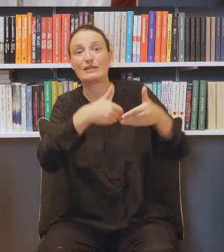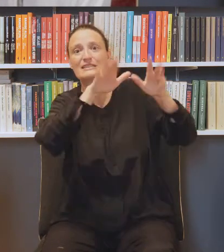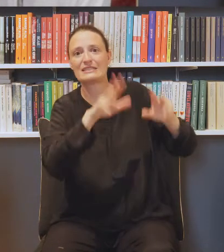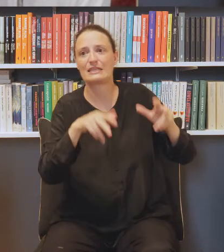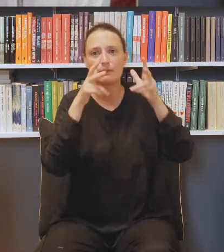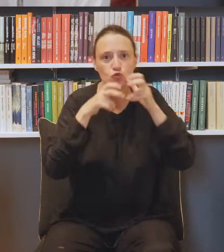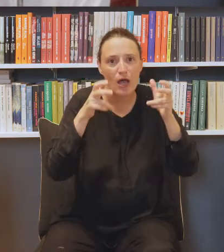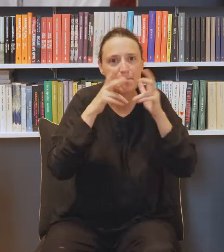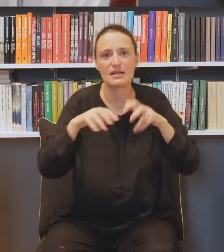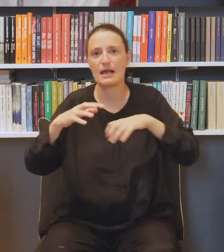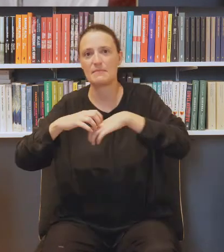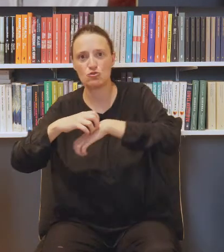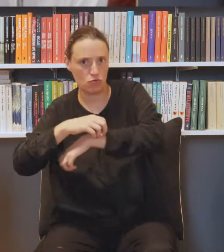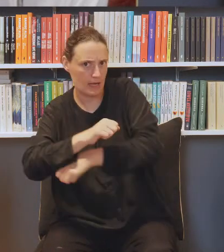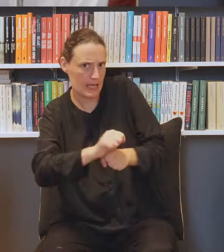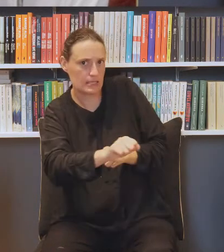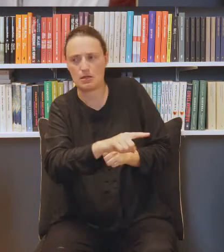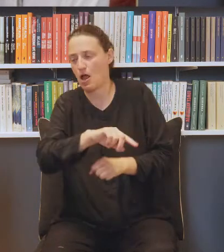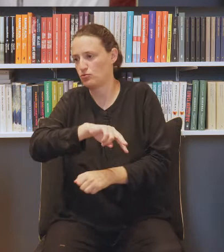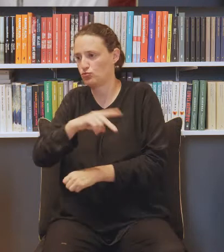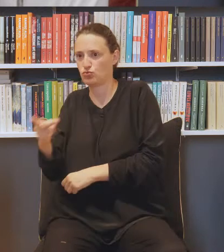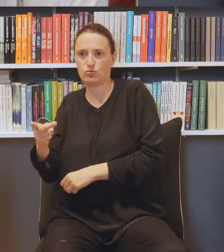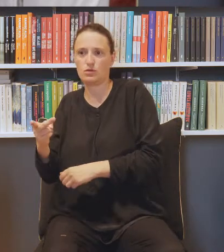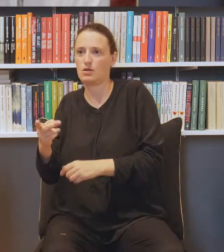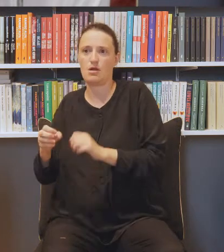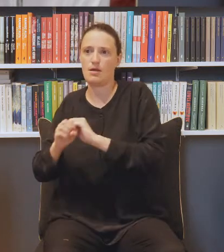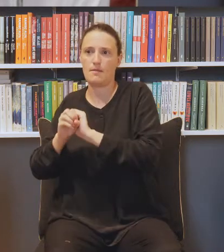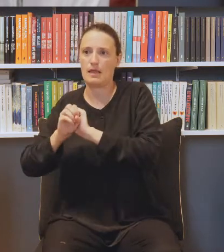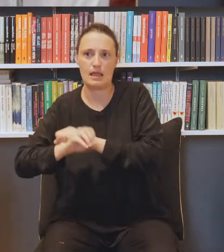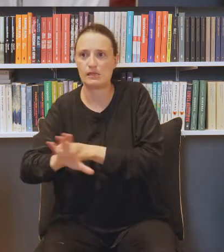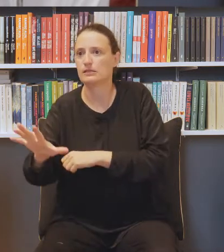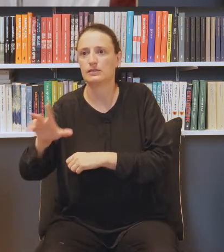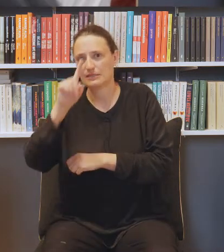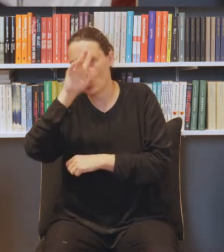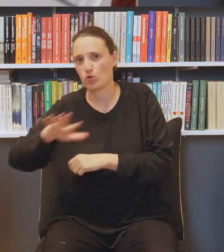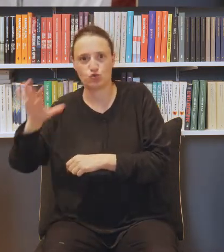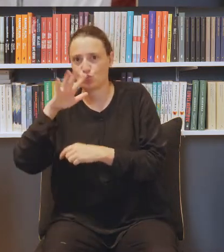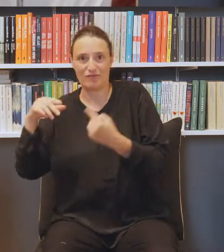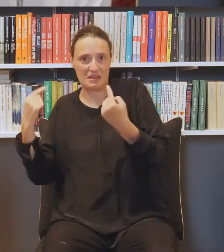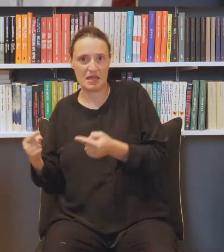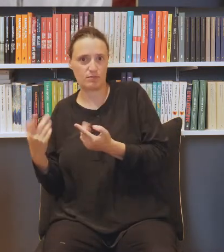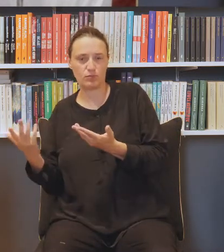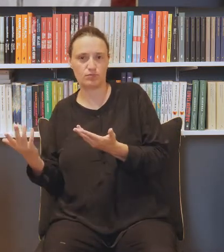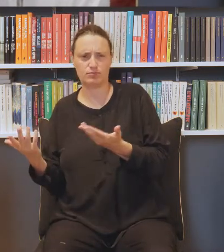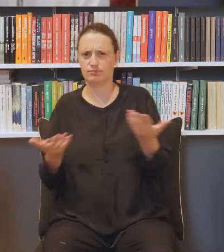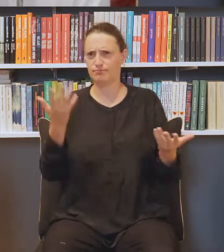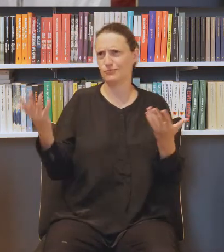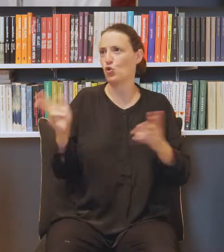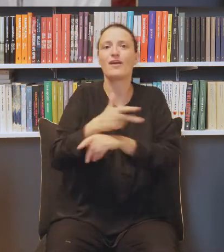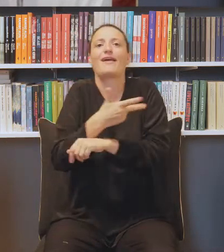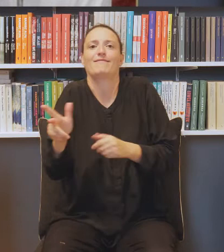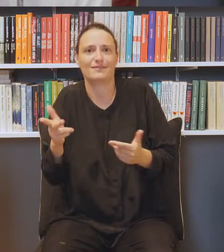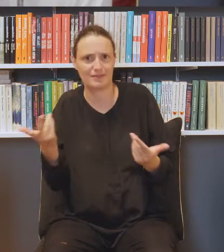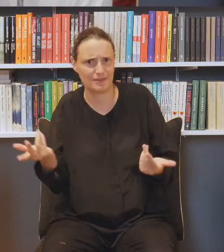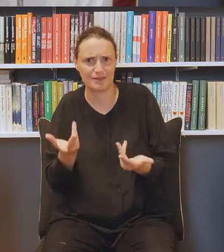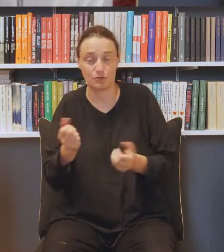istnienie miejsc, których nie powinno być, bo nie było jakby, zakładając, że to był jakiś wcześniejszy czas, nie było jeszcze wtedy w Pabianice. I właśnie, czy jakby to